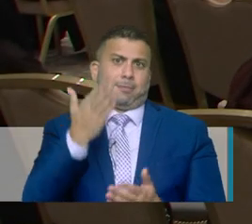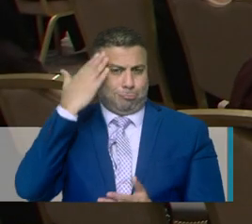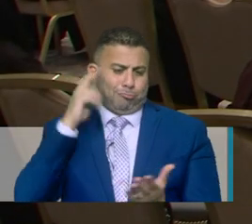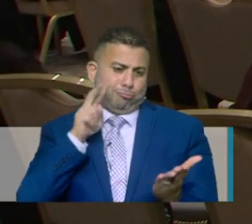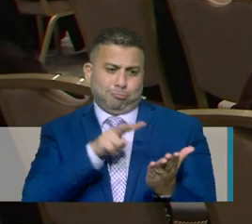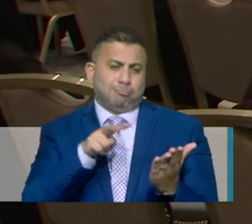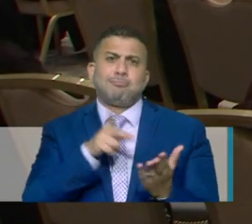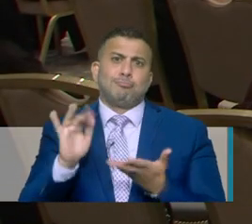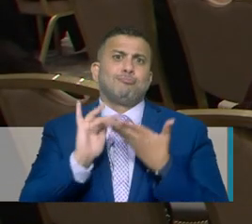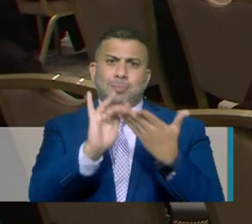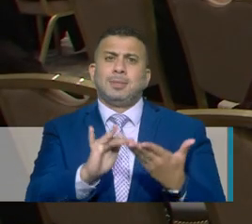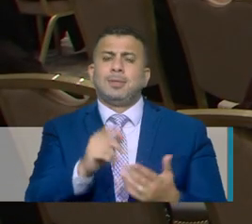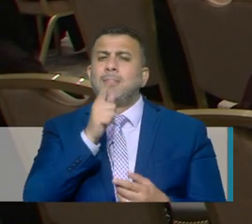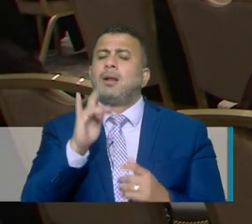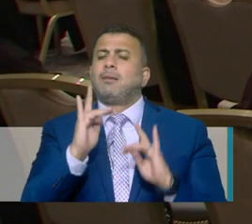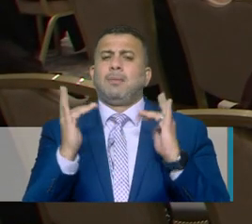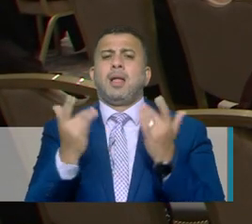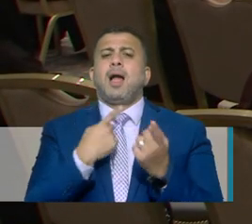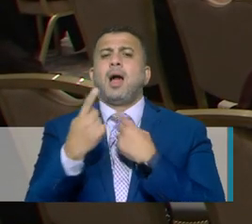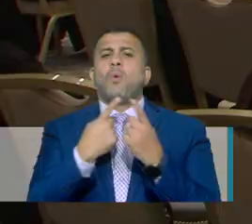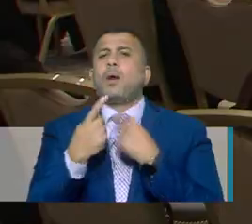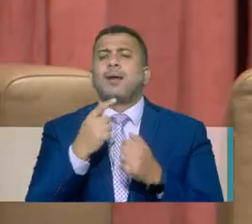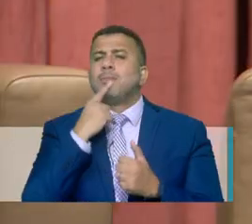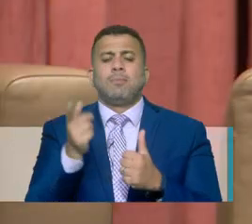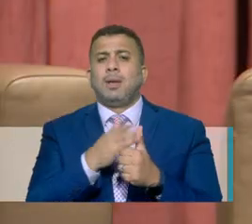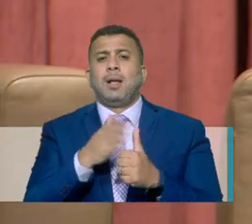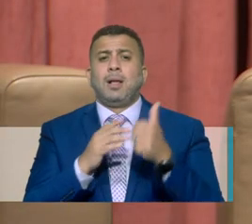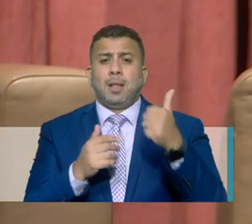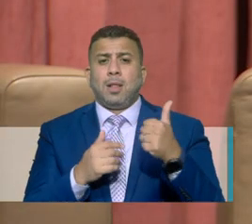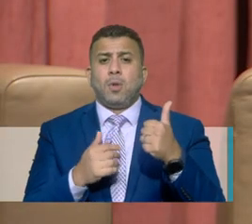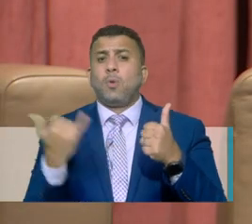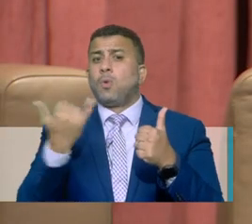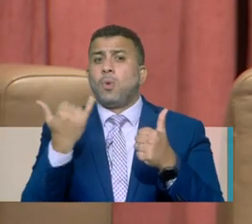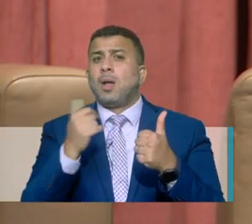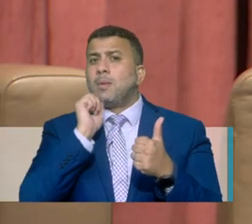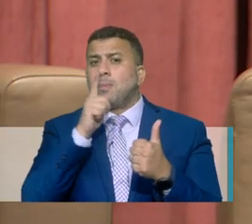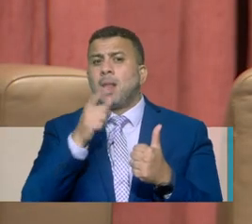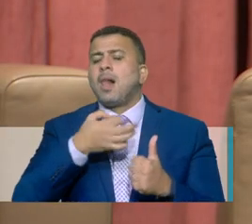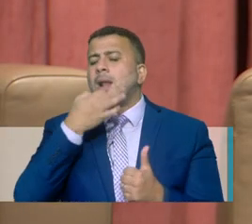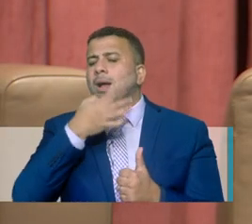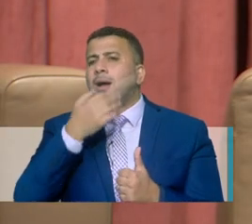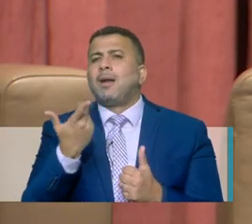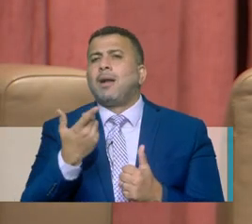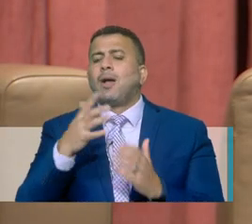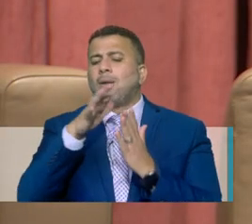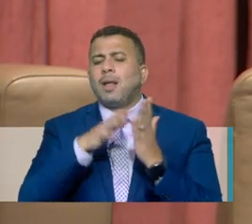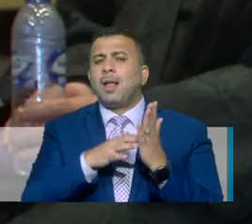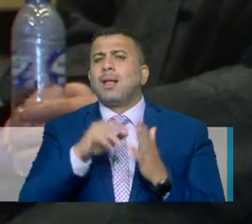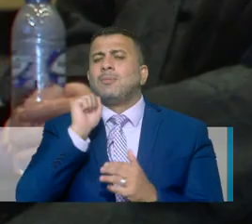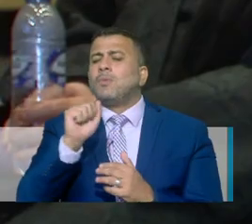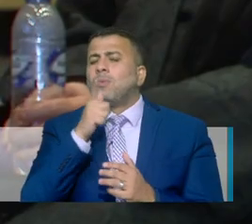الملتقى يتضمن عدة جلسات حوارية وأولها سلطت الضوء على تجربة الرواية الأولى